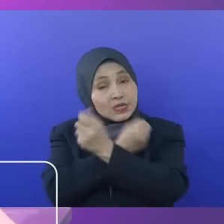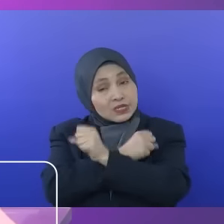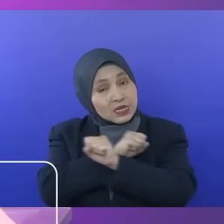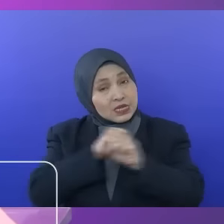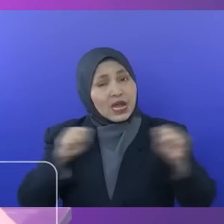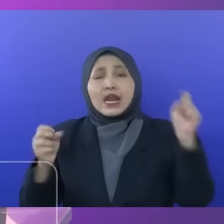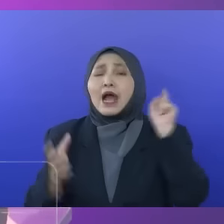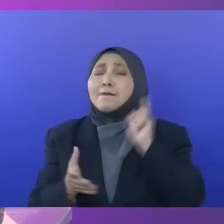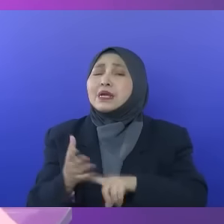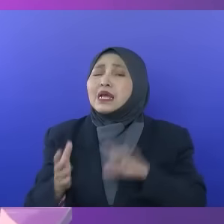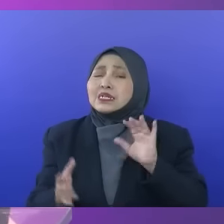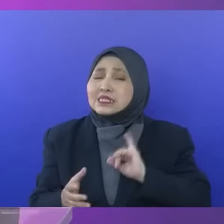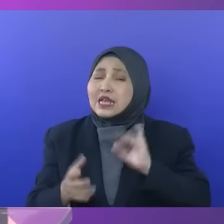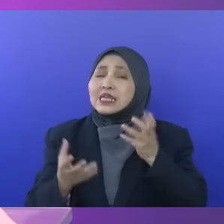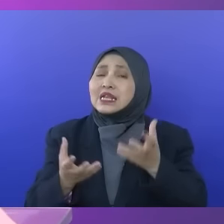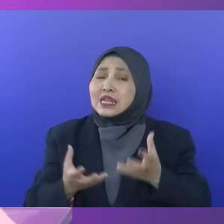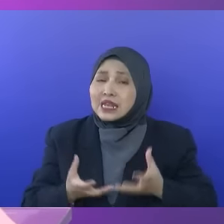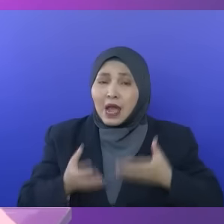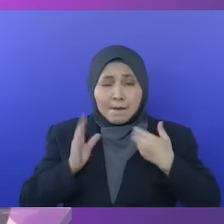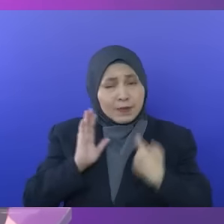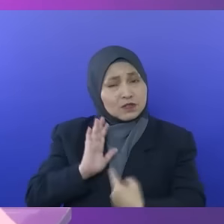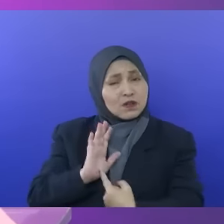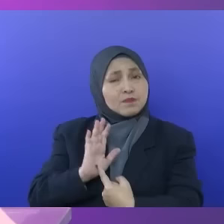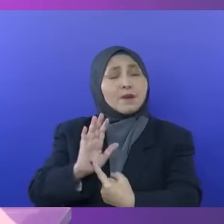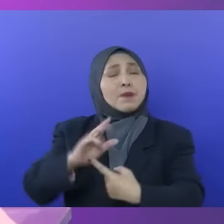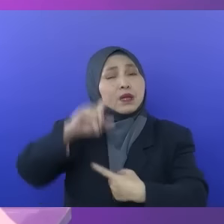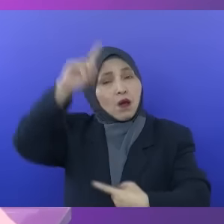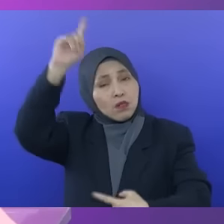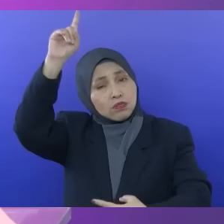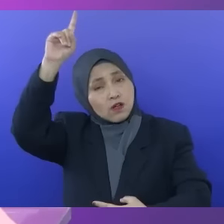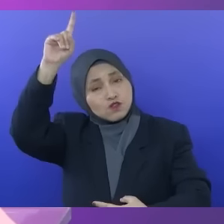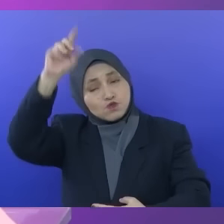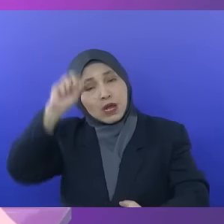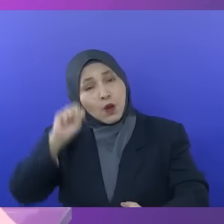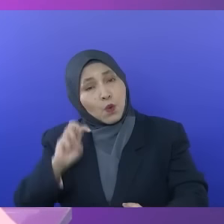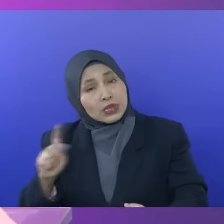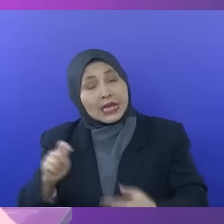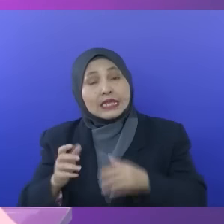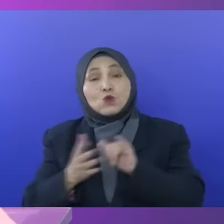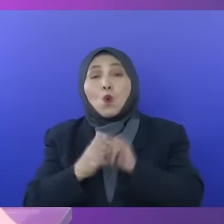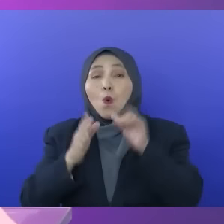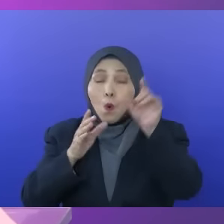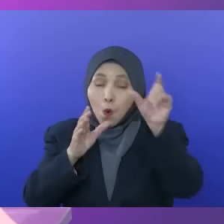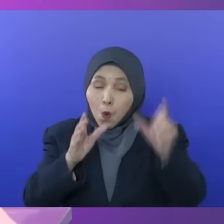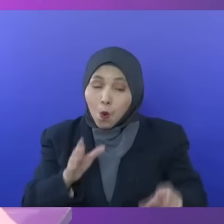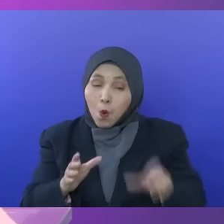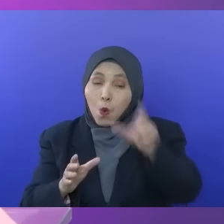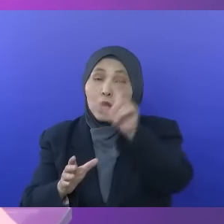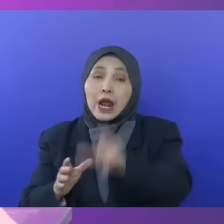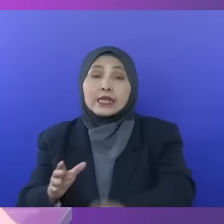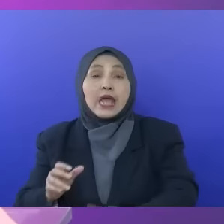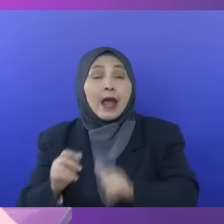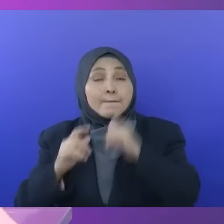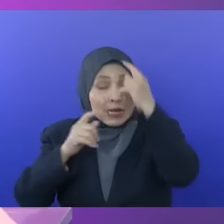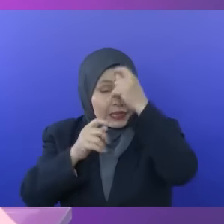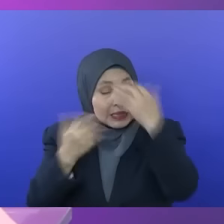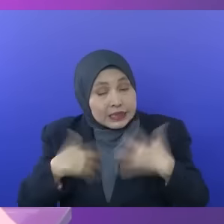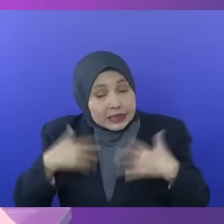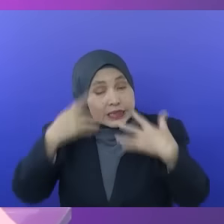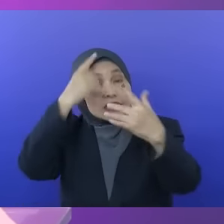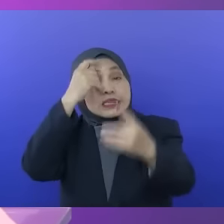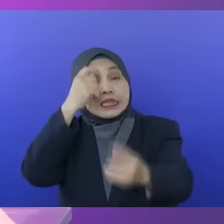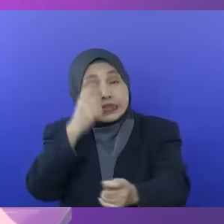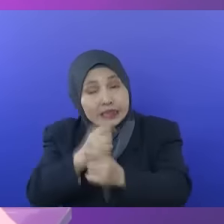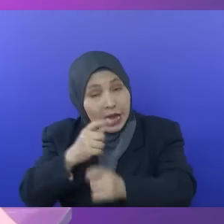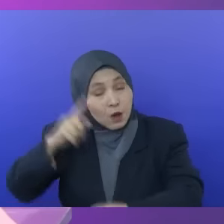apa yang saya nak persembahkan kepada Allah Subhanahu wa ta'ala itu orang bertakwa orang yang ingin mengkilapkan dari berbagai